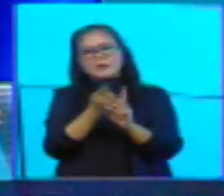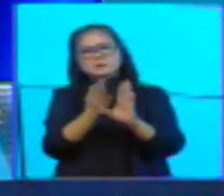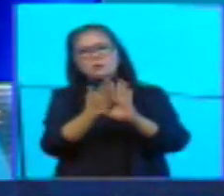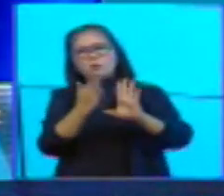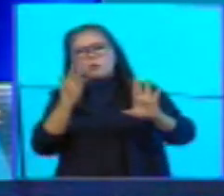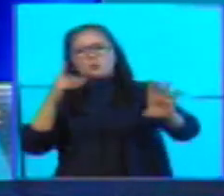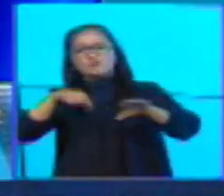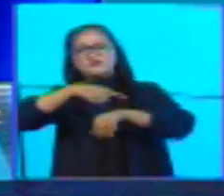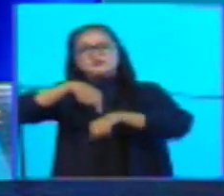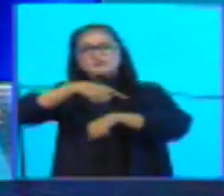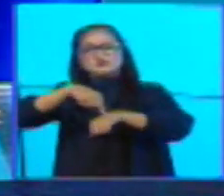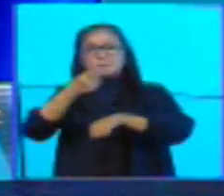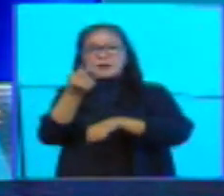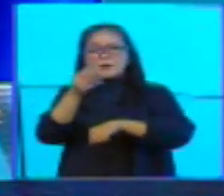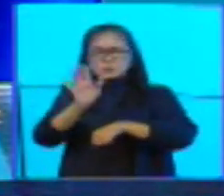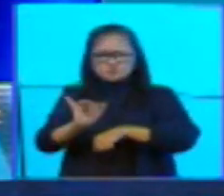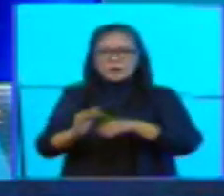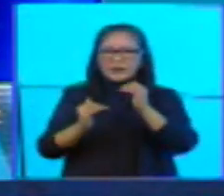naik 50%.